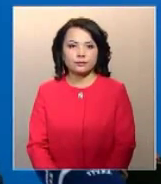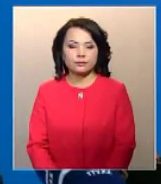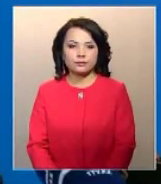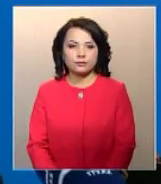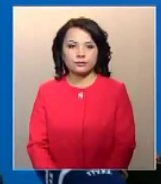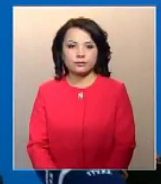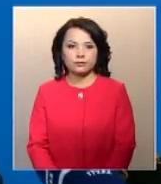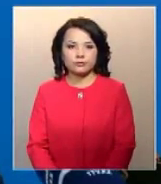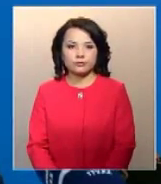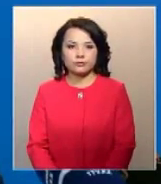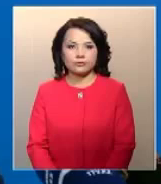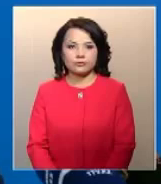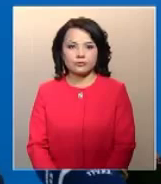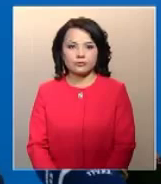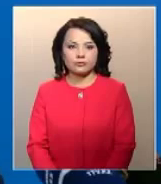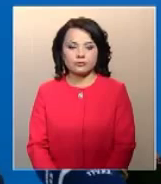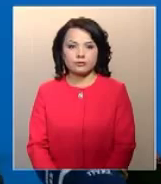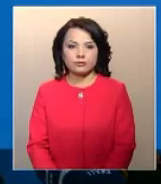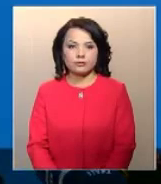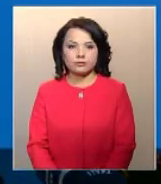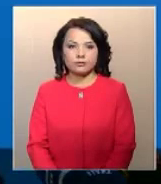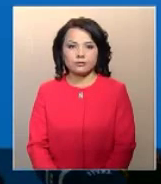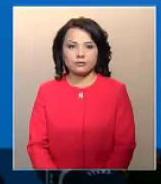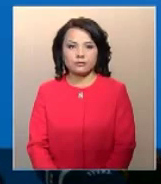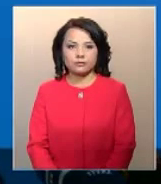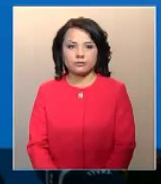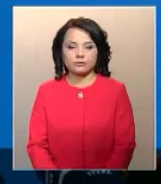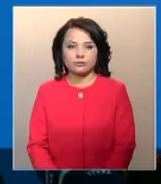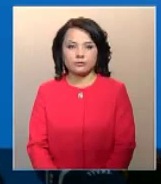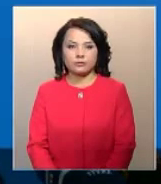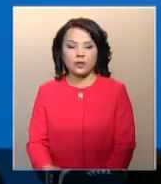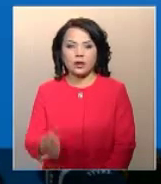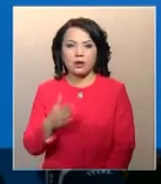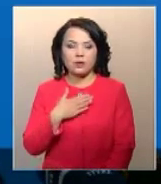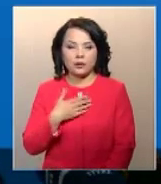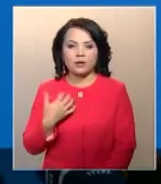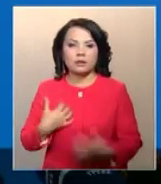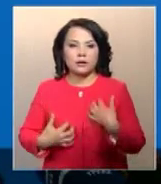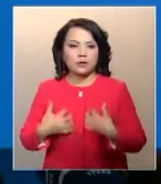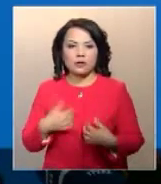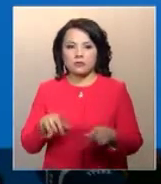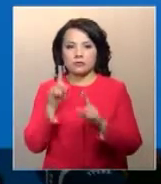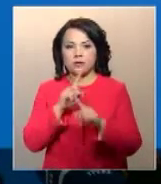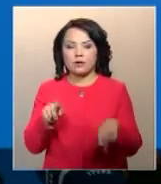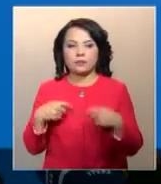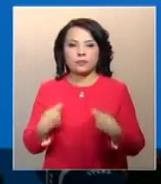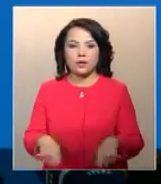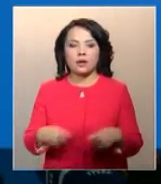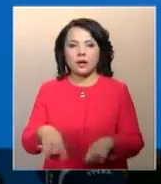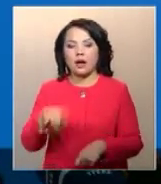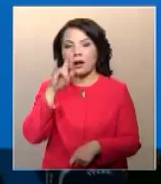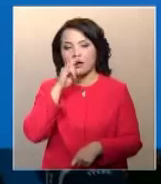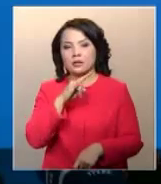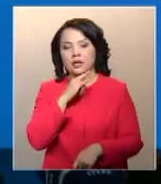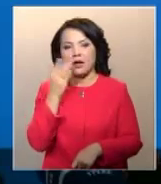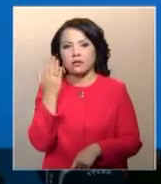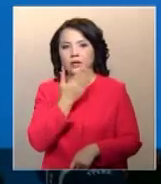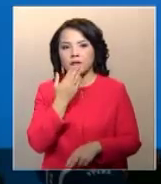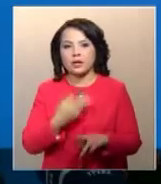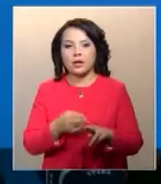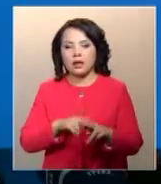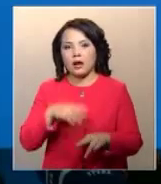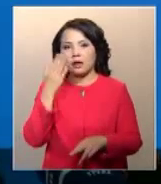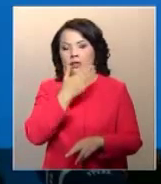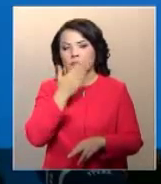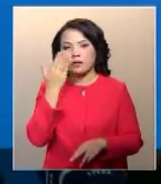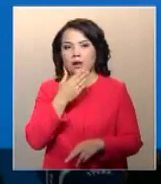Мы не собираемся целиком полностью продавать Қазақфильм. Біз Қазақфильмді түгелдей сатып жібермейміз. Негізгі мақсат